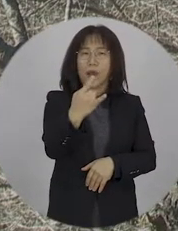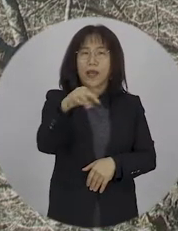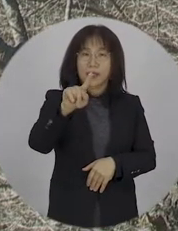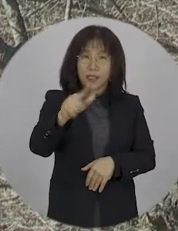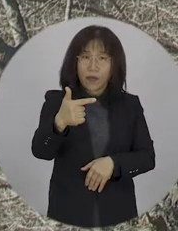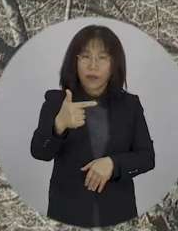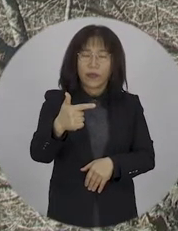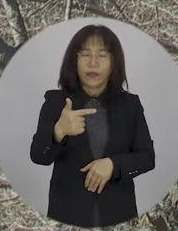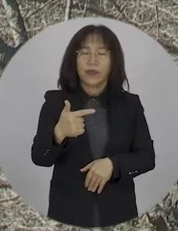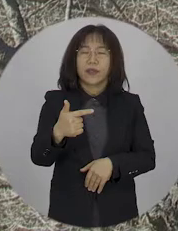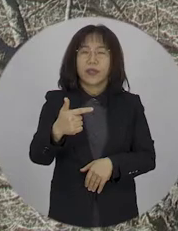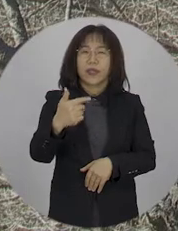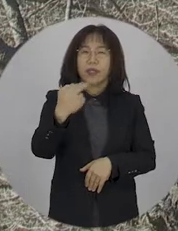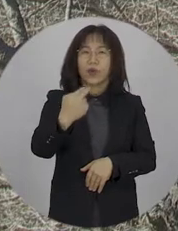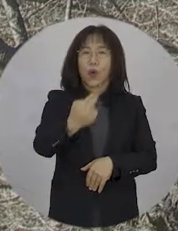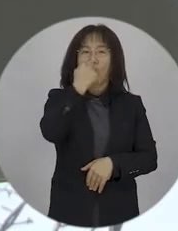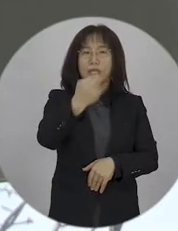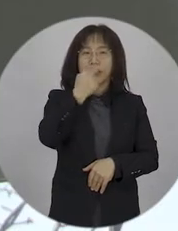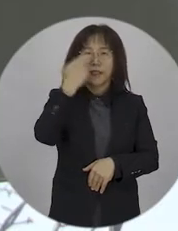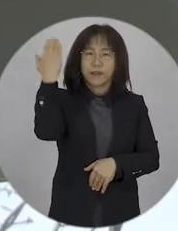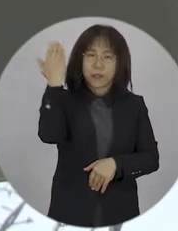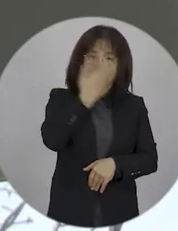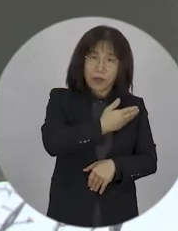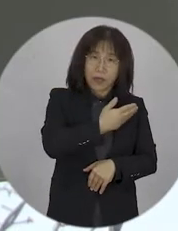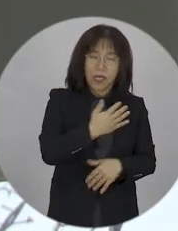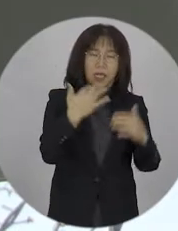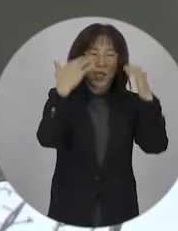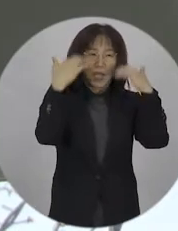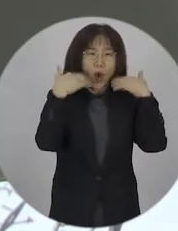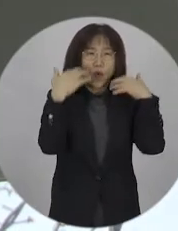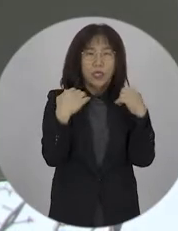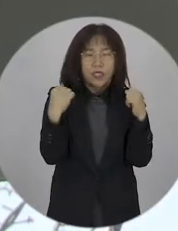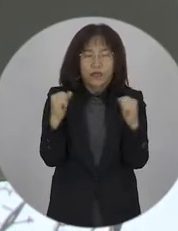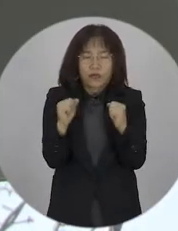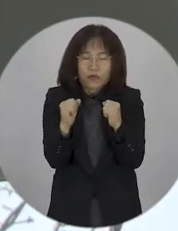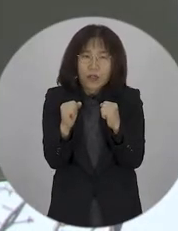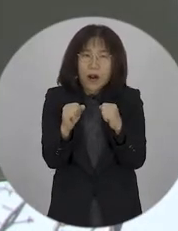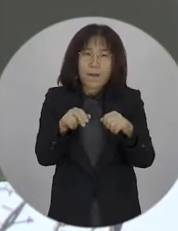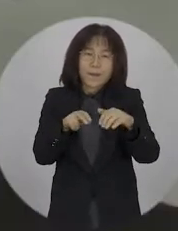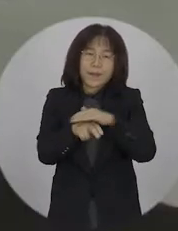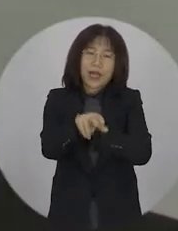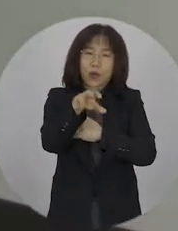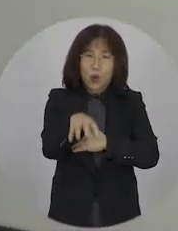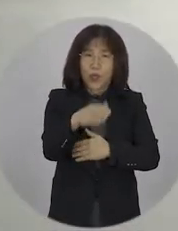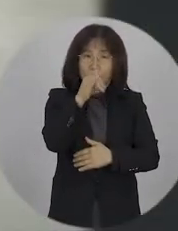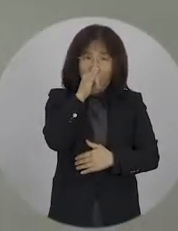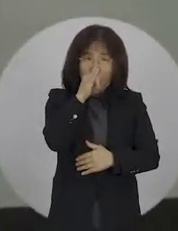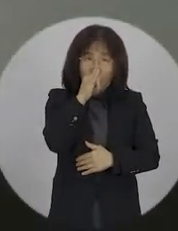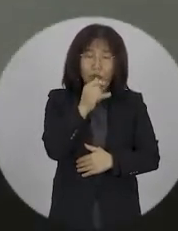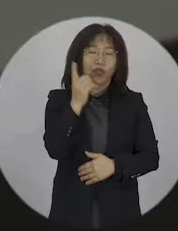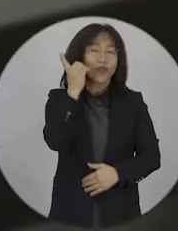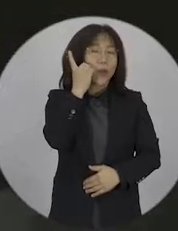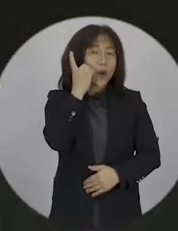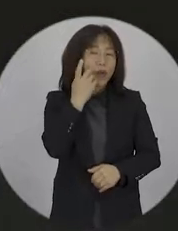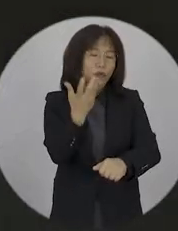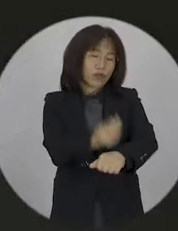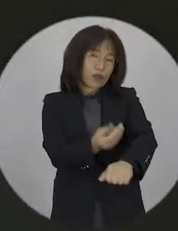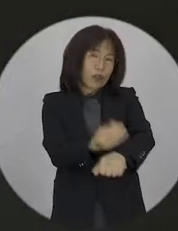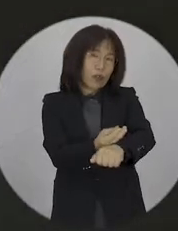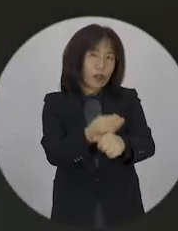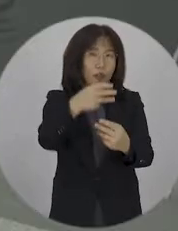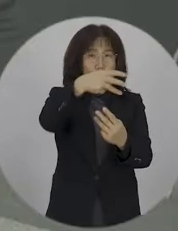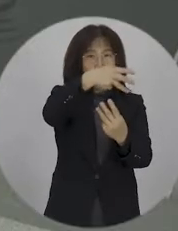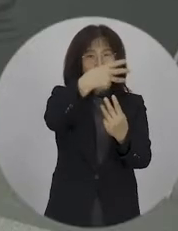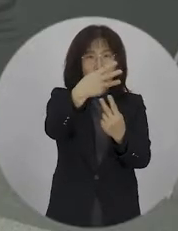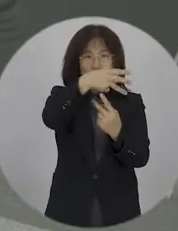자외선 공기 살균기가 공기를 정화하고 있고 무더위와 추위를 피할 수 있는 냉난방시설, 휴대전화